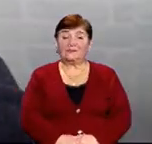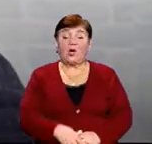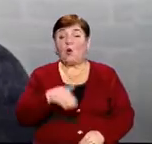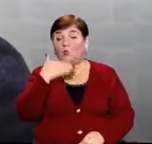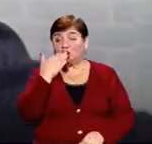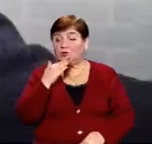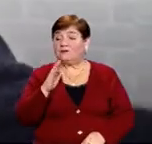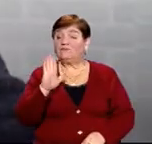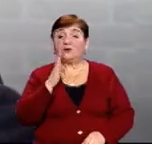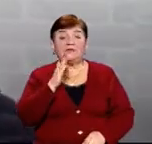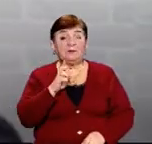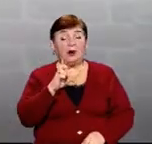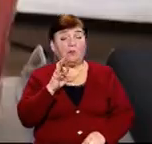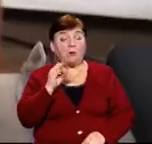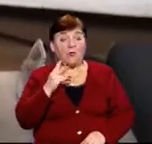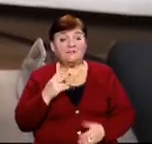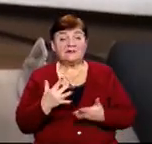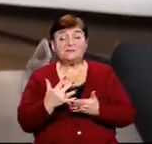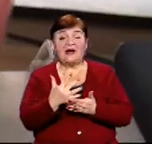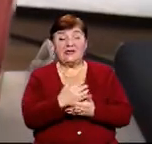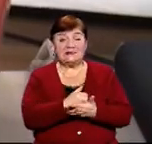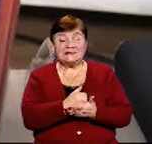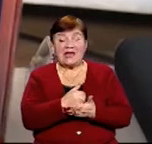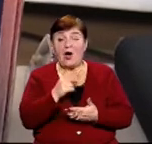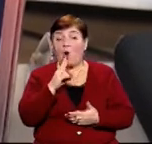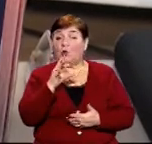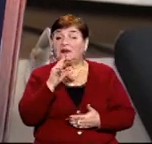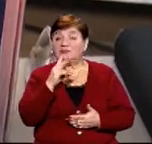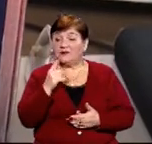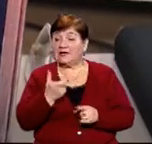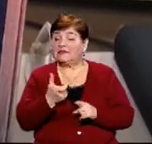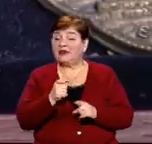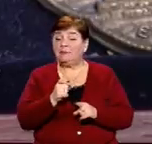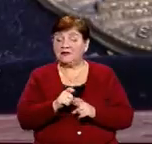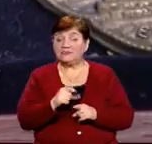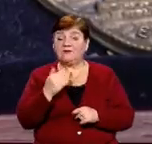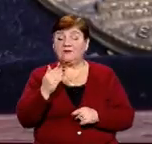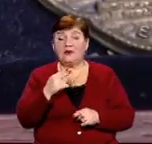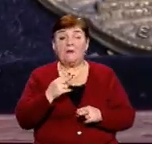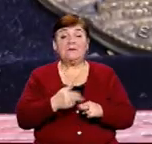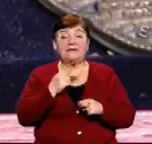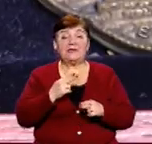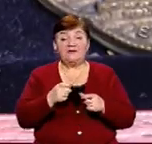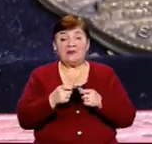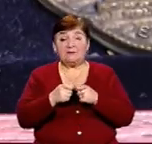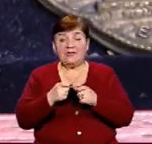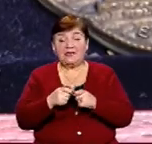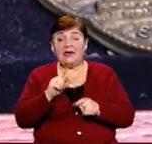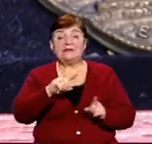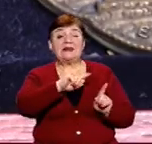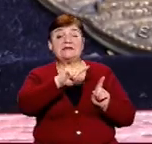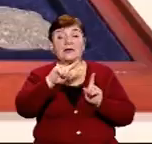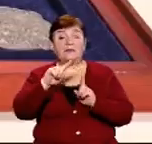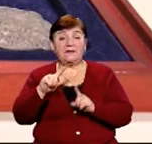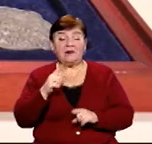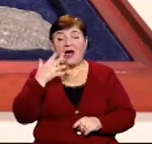Ужгородець Володимир Бобков займається колекціонуванням 30 років. Розповідає, найбільше його увагу привертають металеві набійки, випущені на Закарпатті